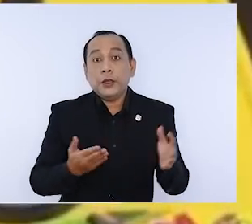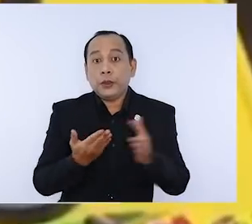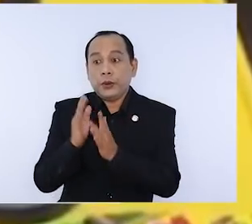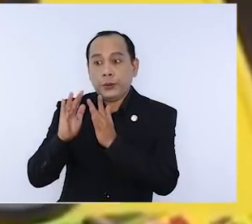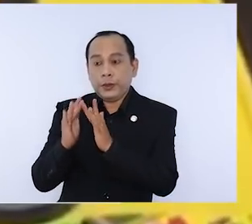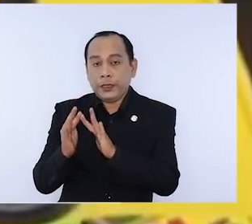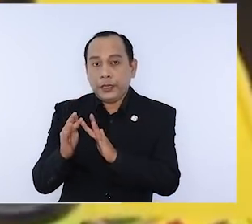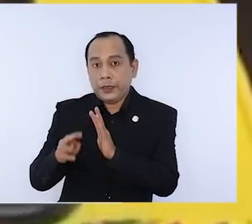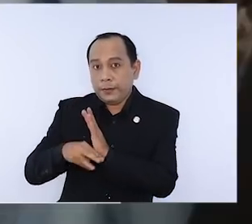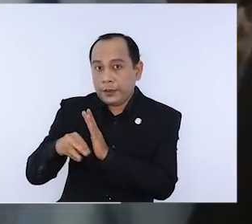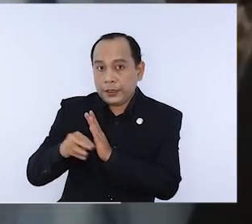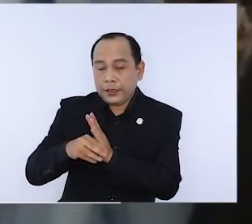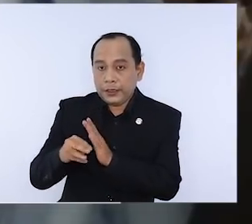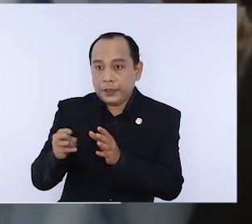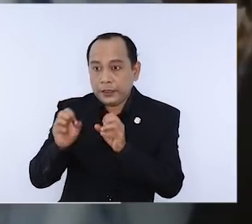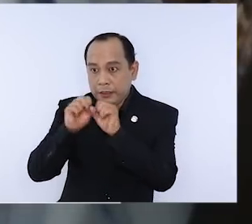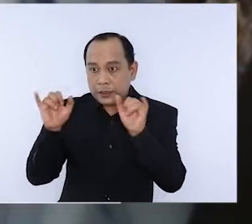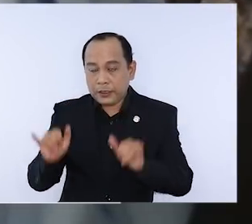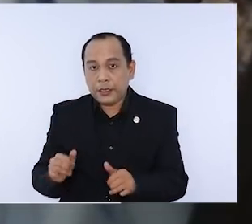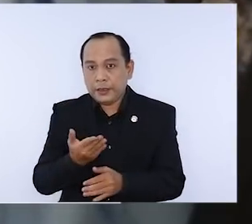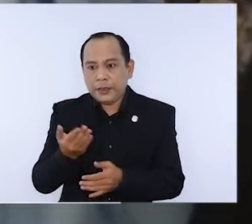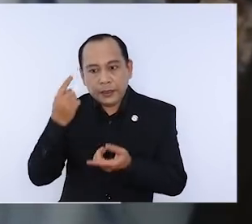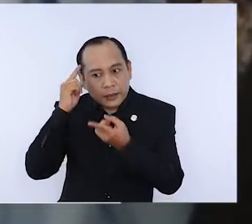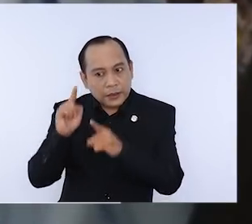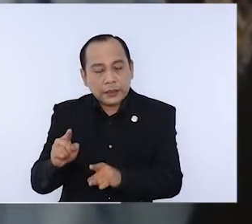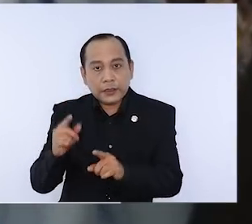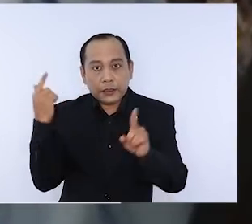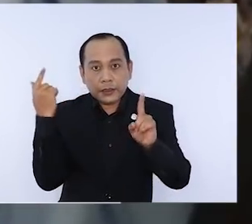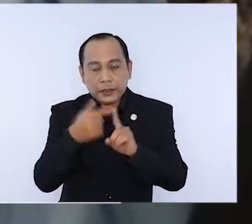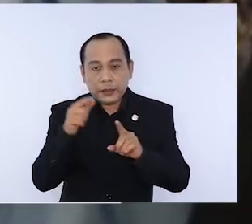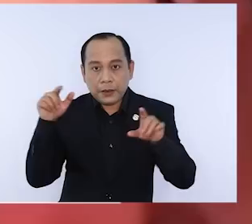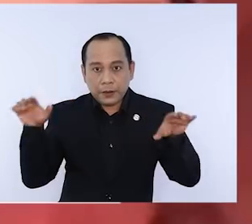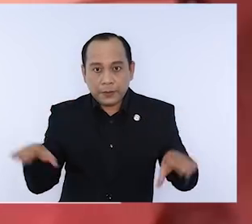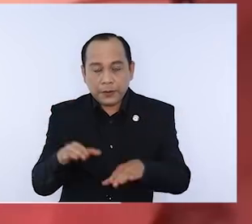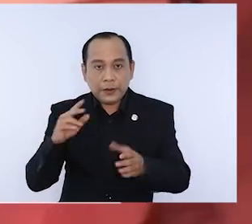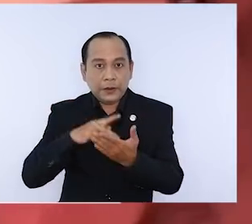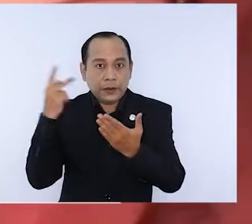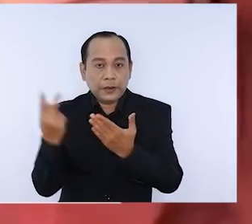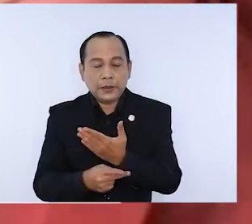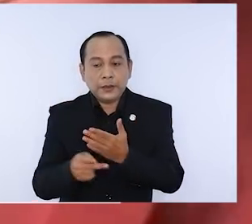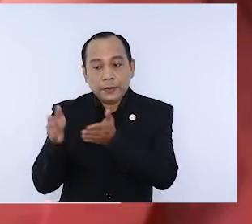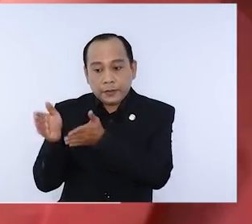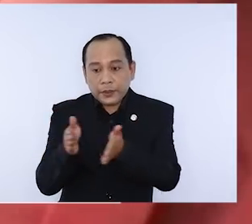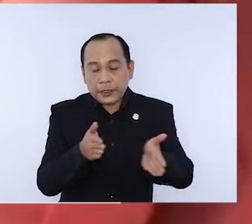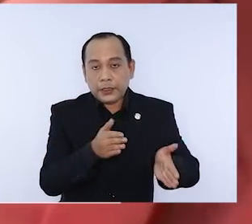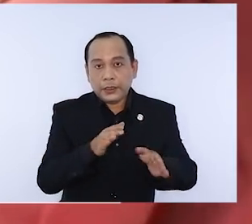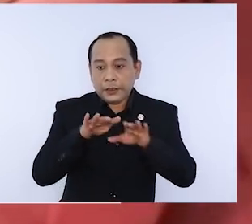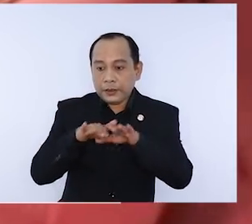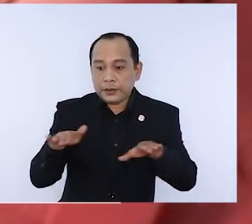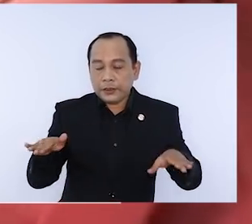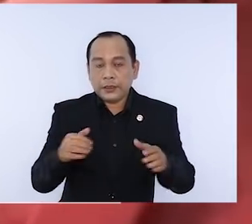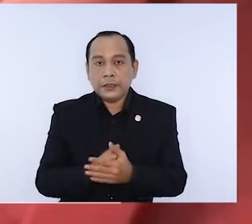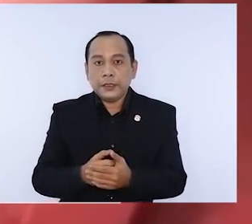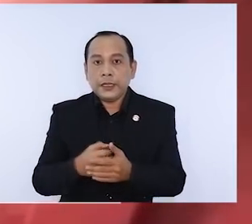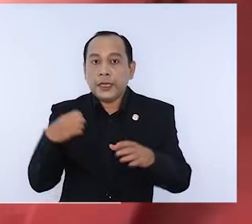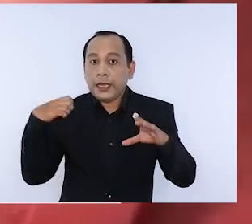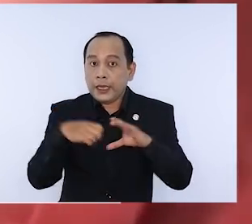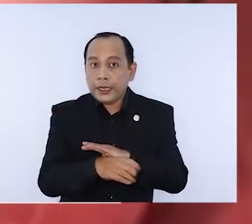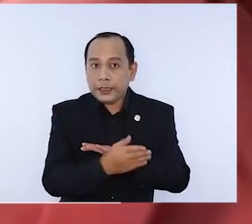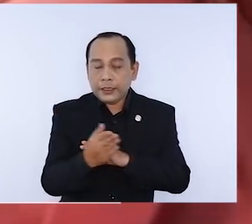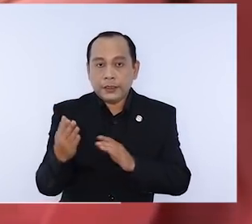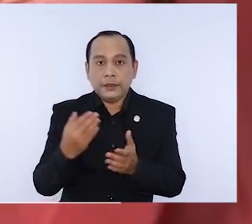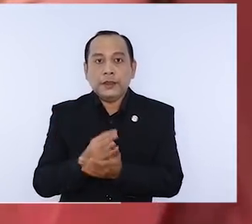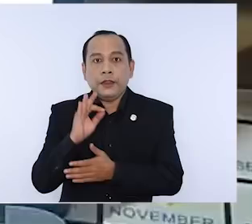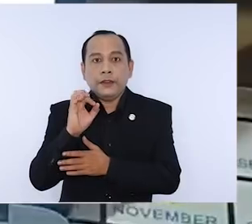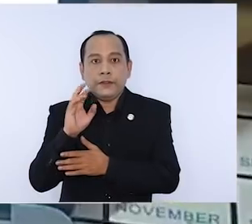at modular modality ay naisakatuparan ng layunin ng programang ito na maihanda ang mga kabataan sa pagpasok nila sa formal